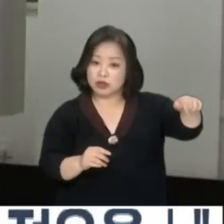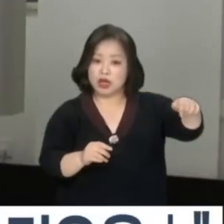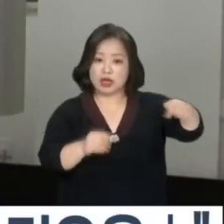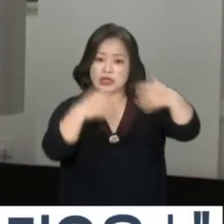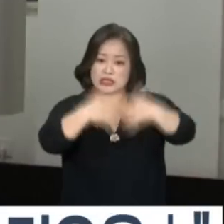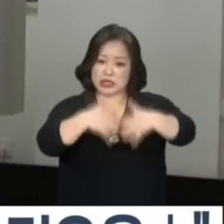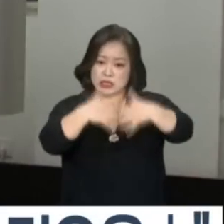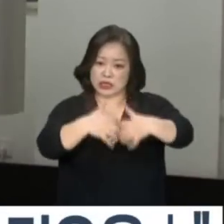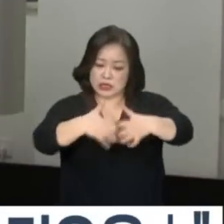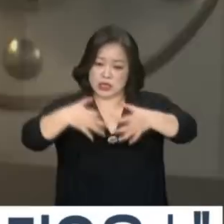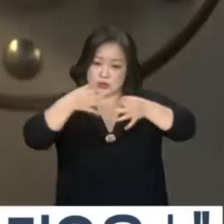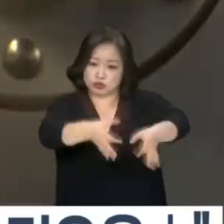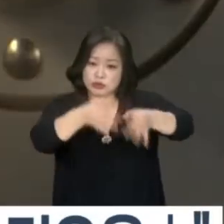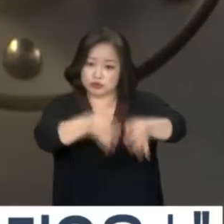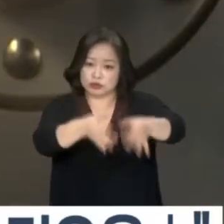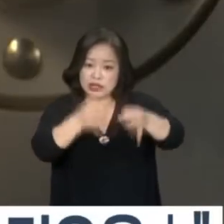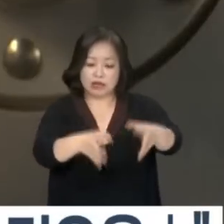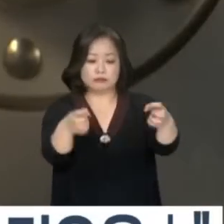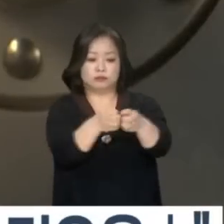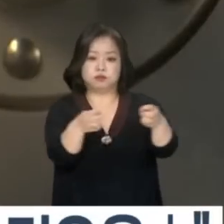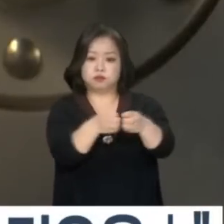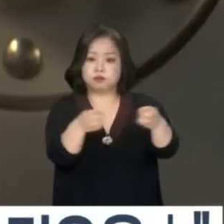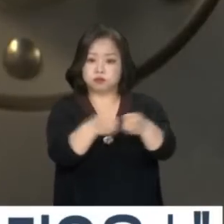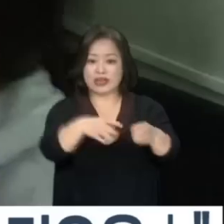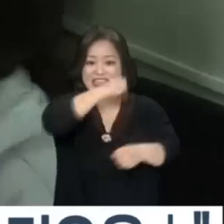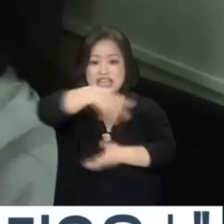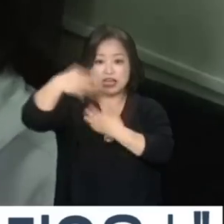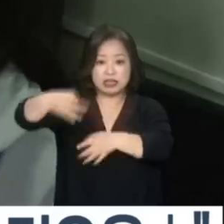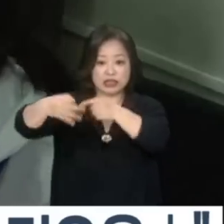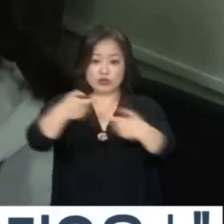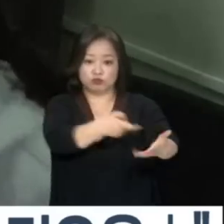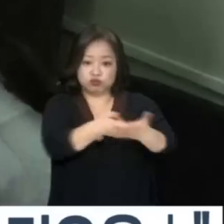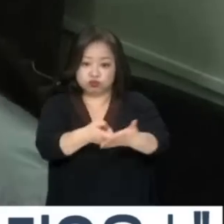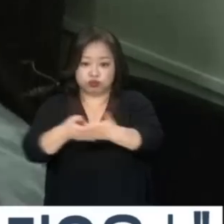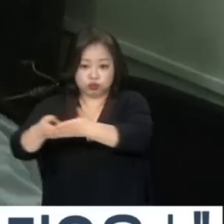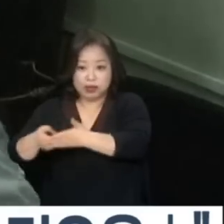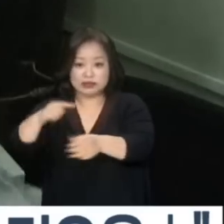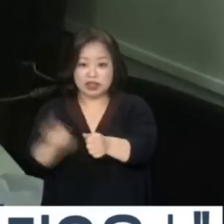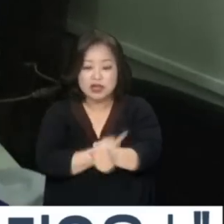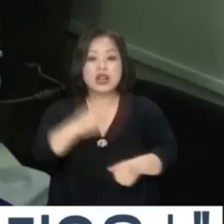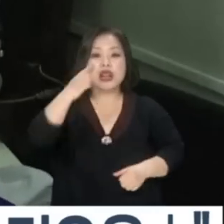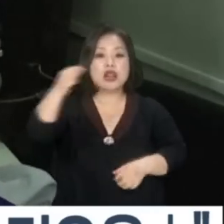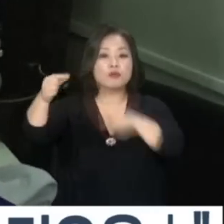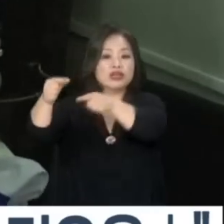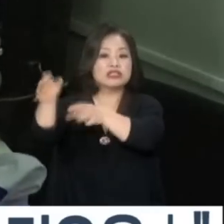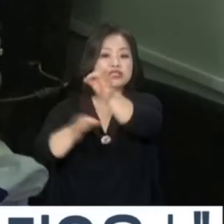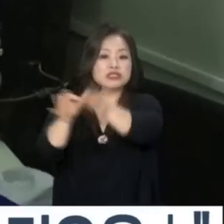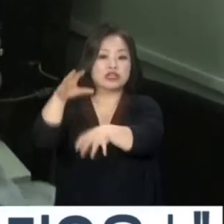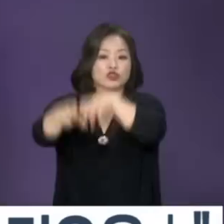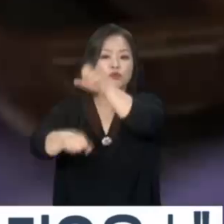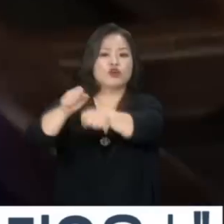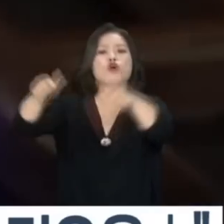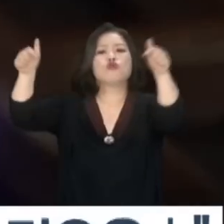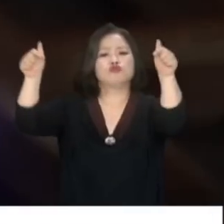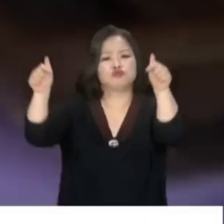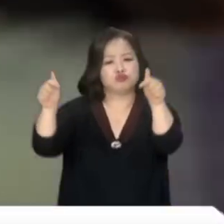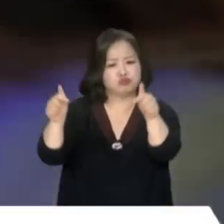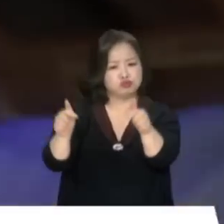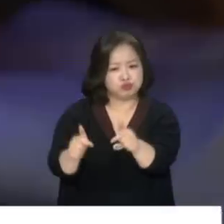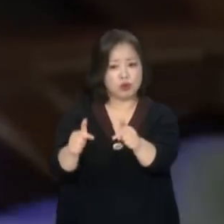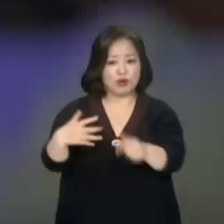설비 투자를 단행해 자석 생산에 드는 비용을 절감하면 일본의 시장 점유율이 줄어들 가능성도